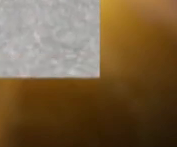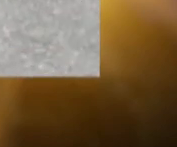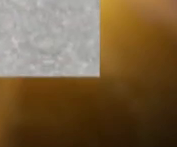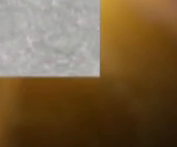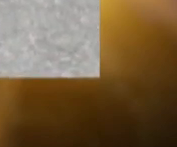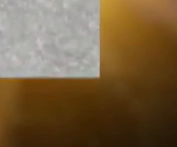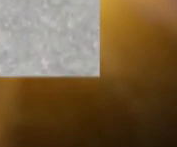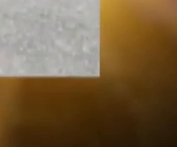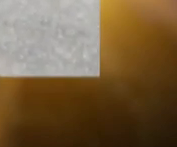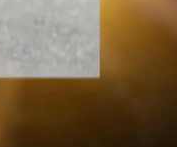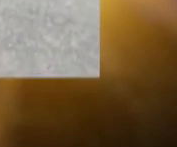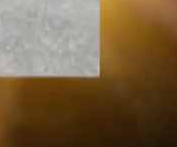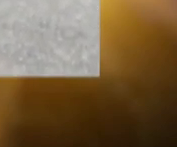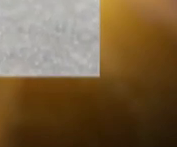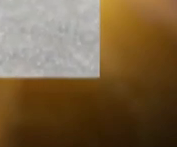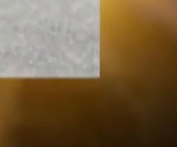kawan-kawan